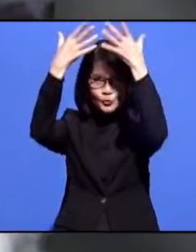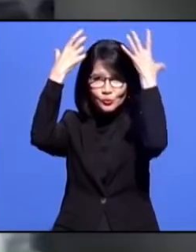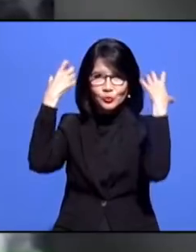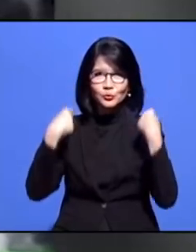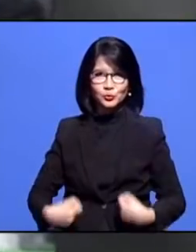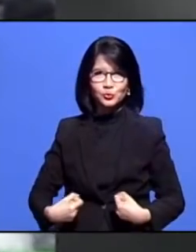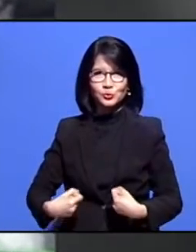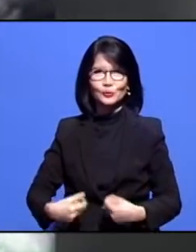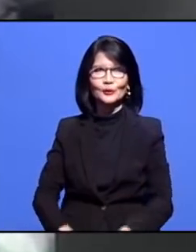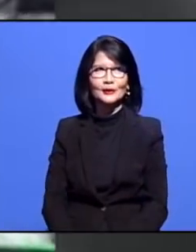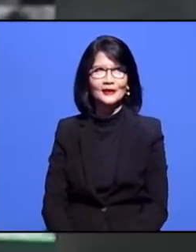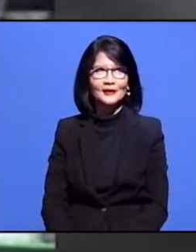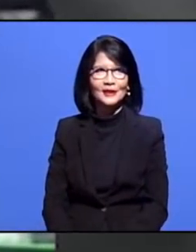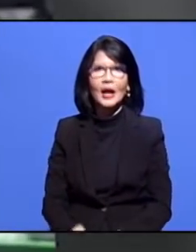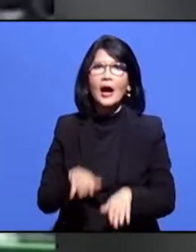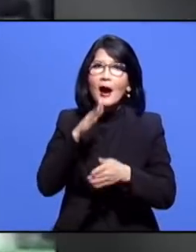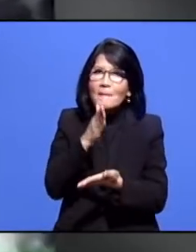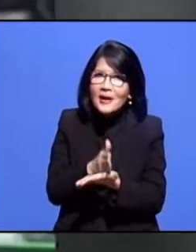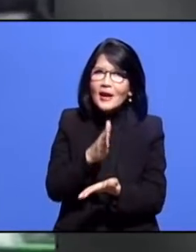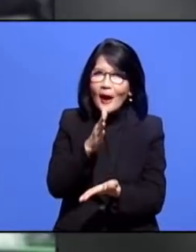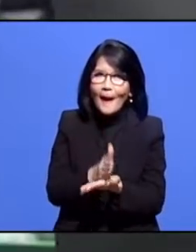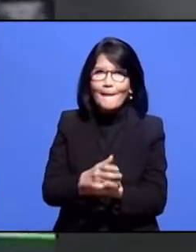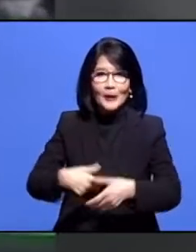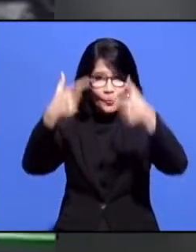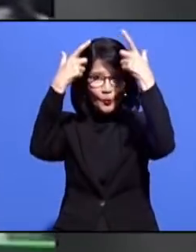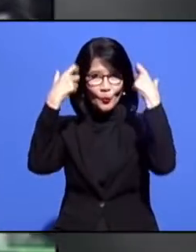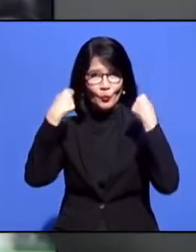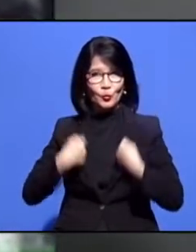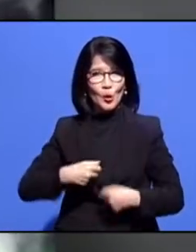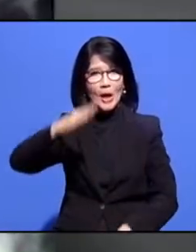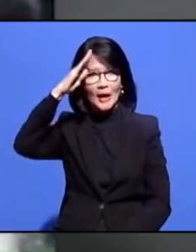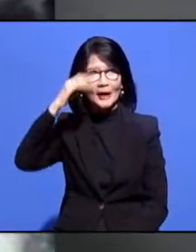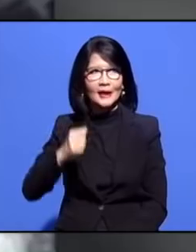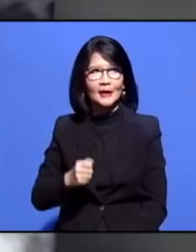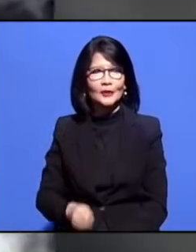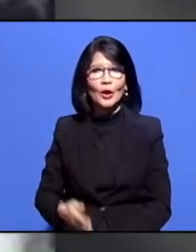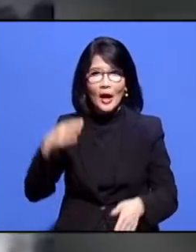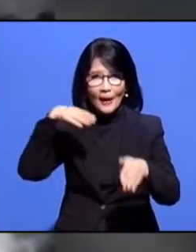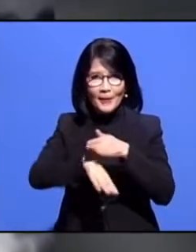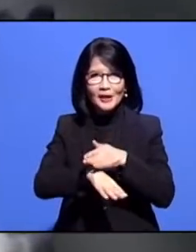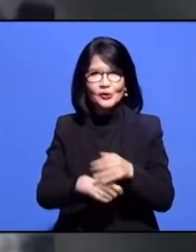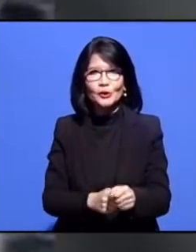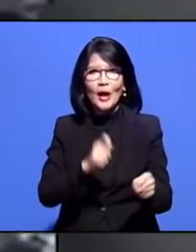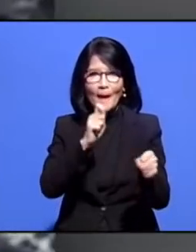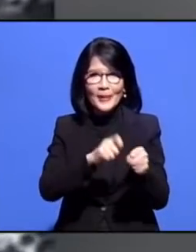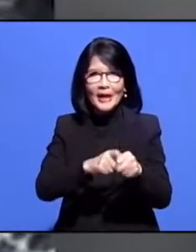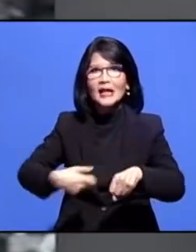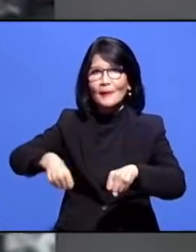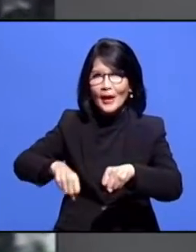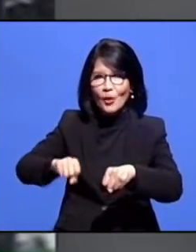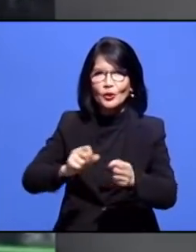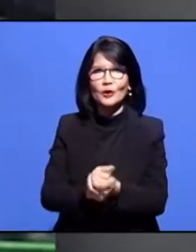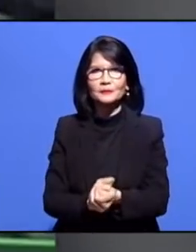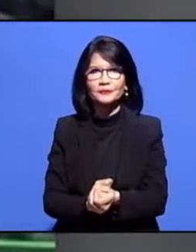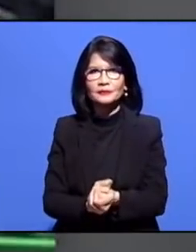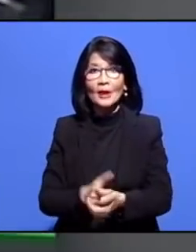dikenali. Pelan-pelan tapi pasti, pemuda asal desa Mayangan ini menyusuri bengkel pembuatan onderdil sepeda motor.